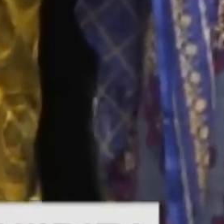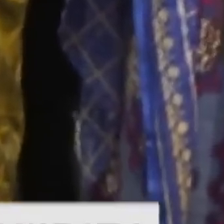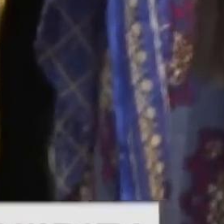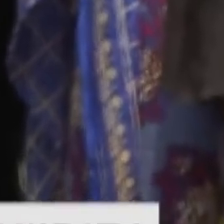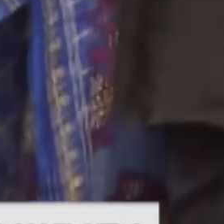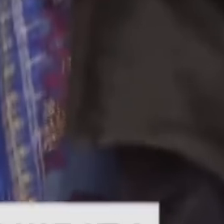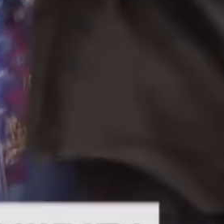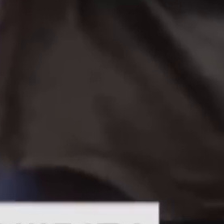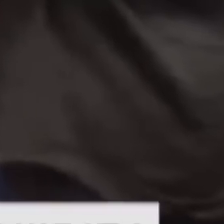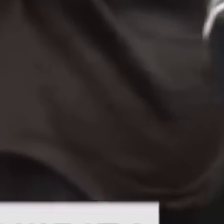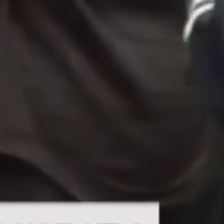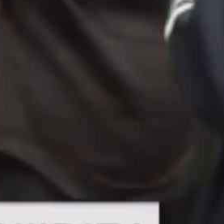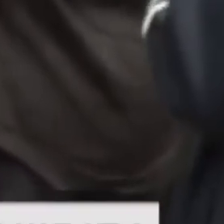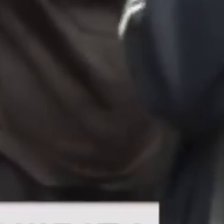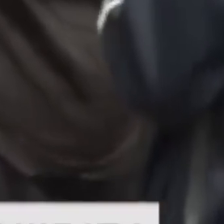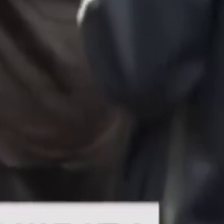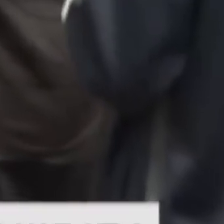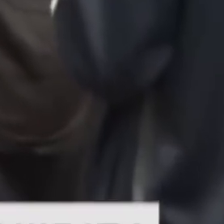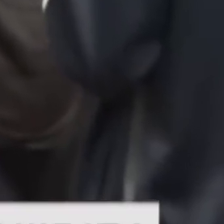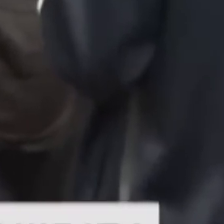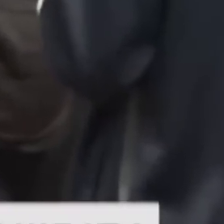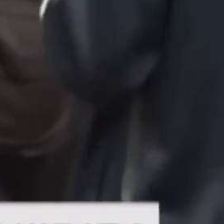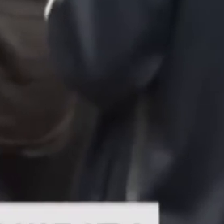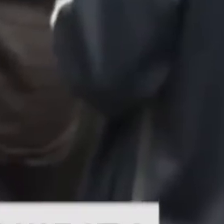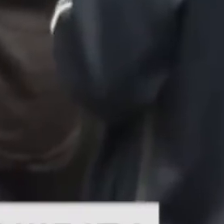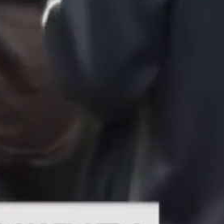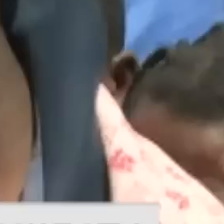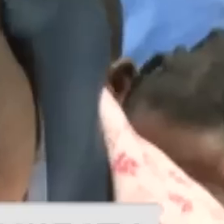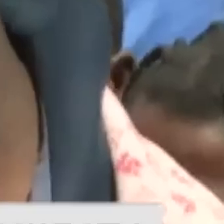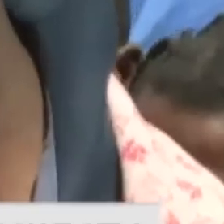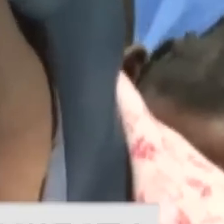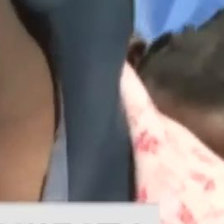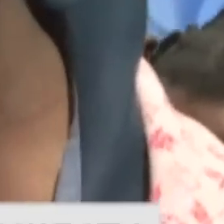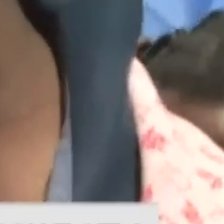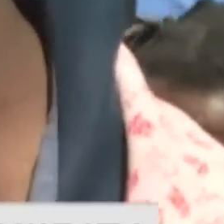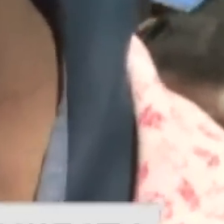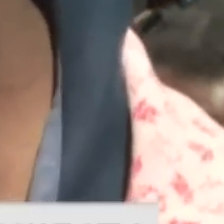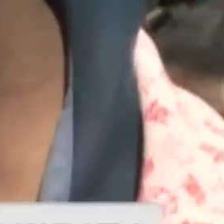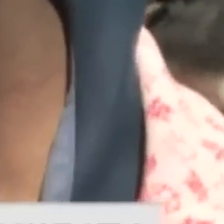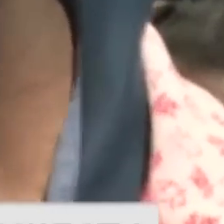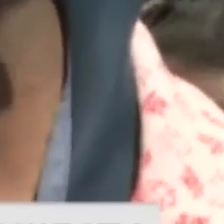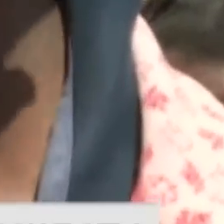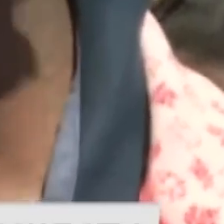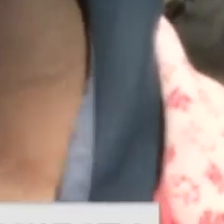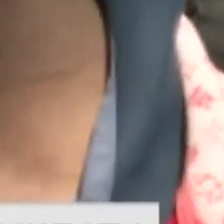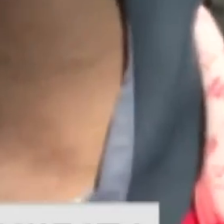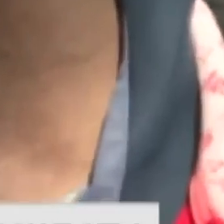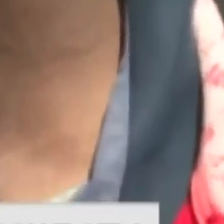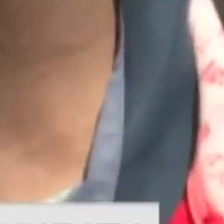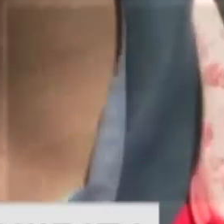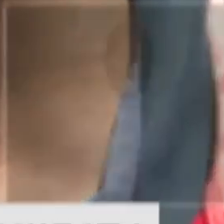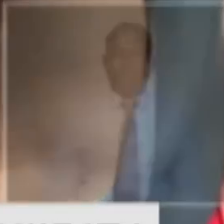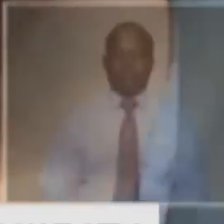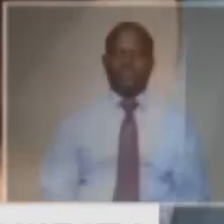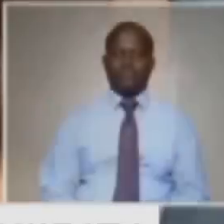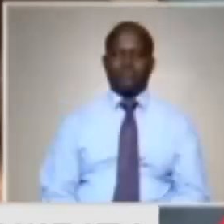gusa umwana bikamufata mu mugongo nawe afata bira n'igitabo cy'indirimbo hanyuma turasohoka dusohotse dusanga amazi